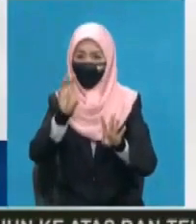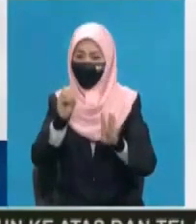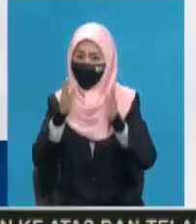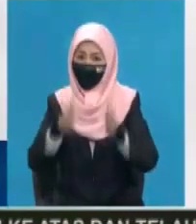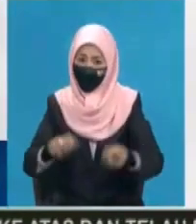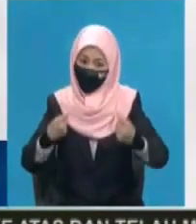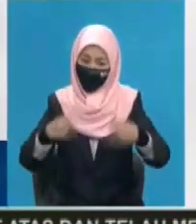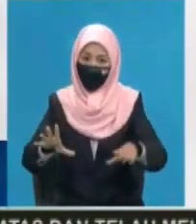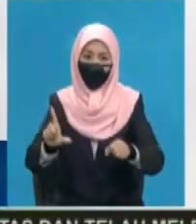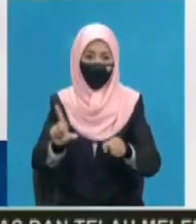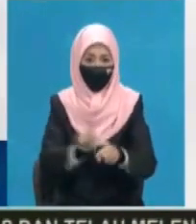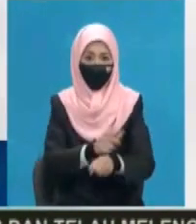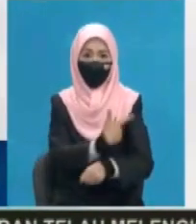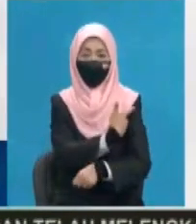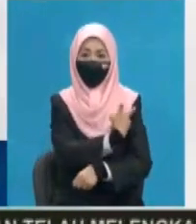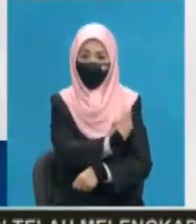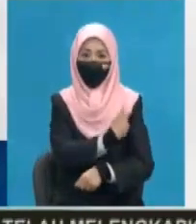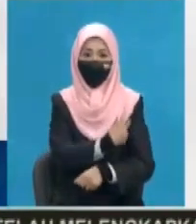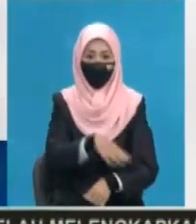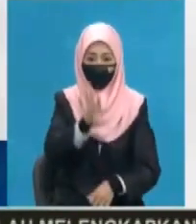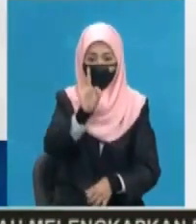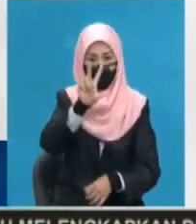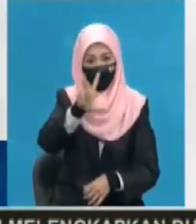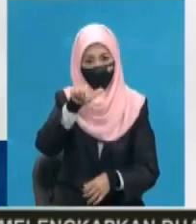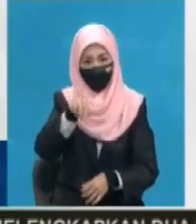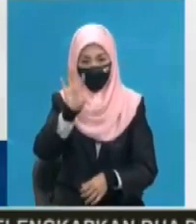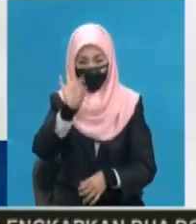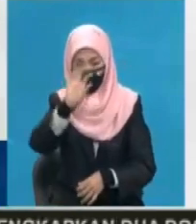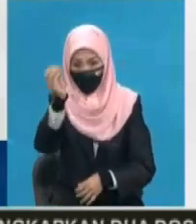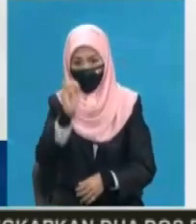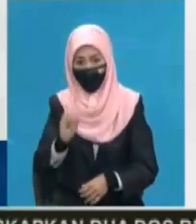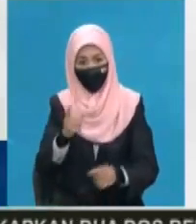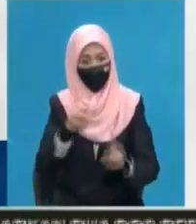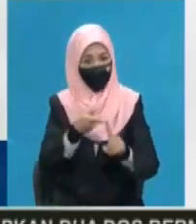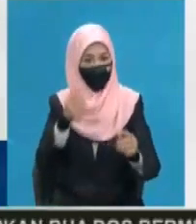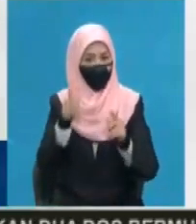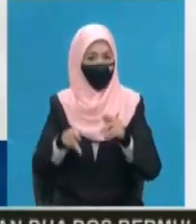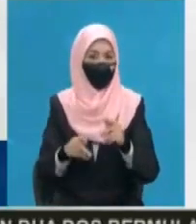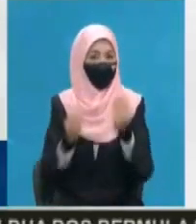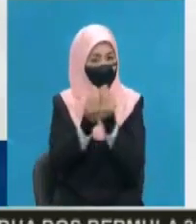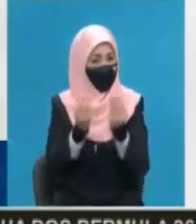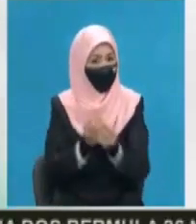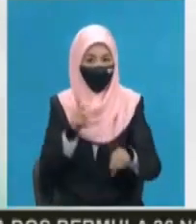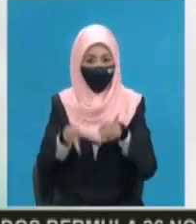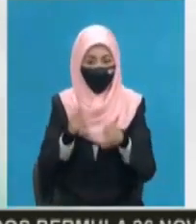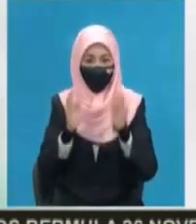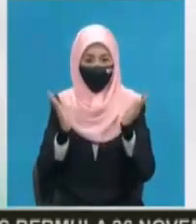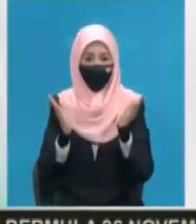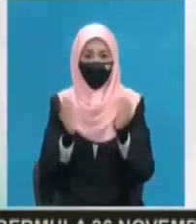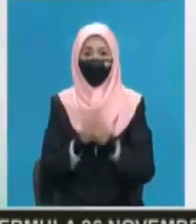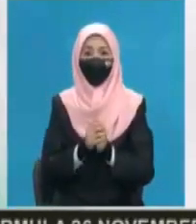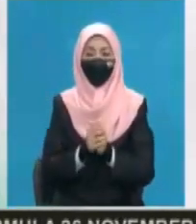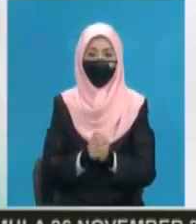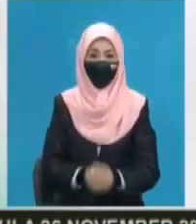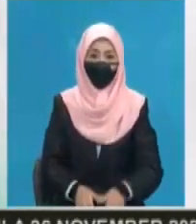satu dus website 19 yaitu 93 point 500 daripada jumlah penduduk negara manakala